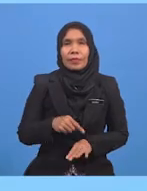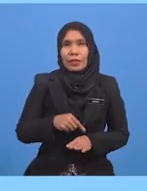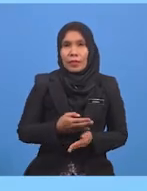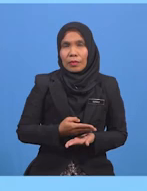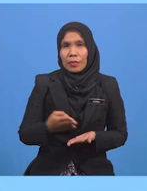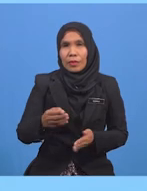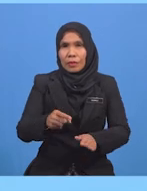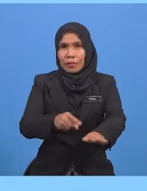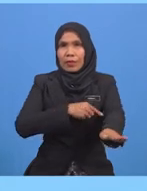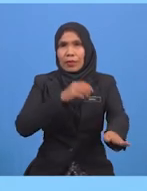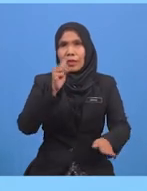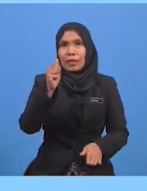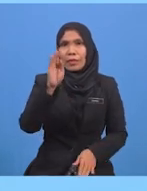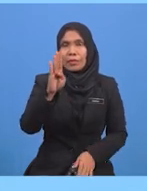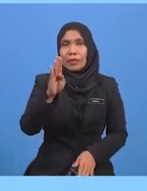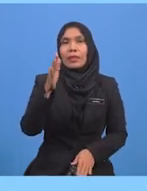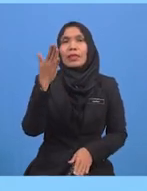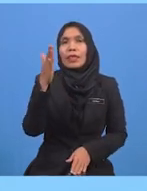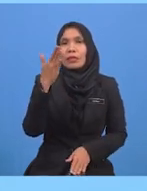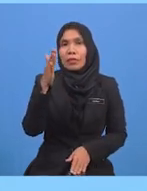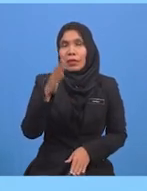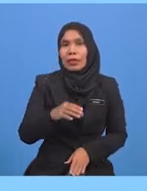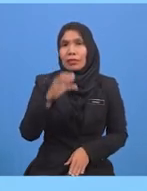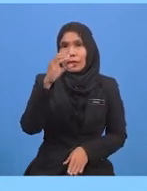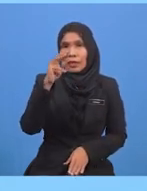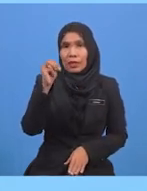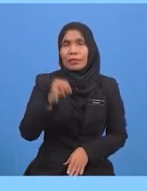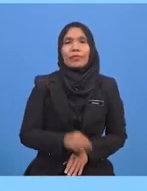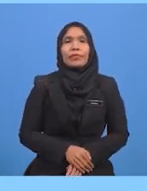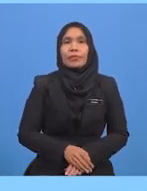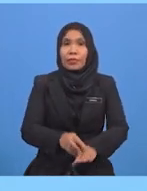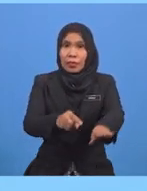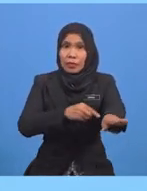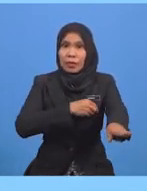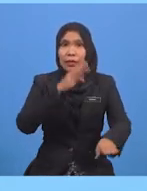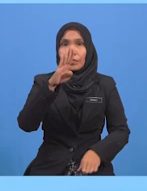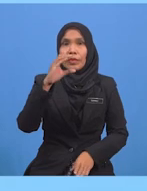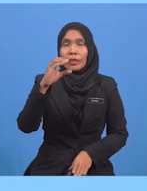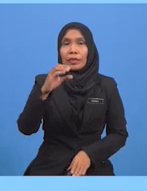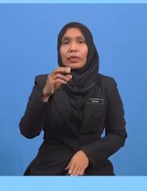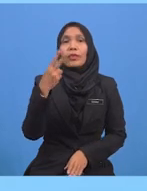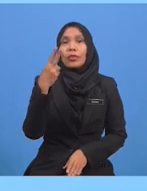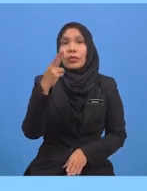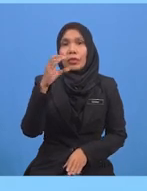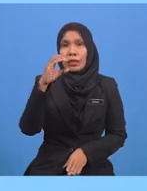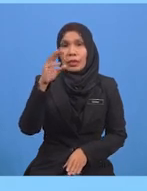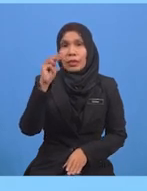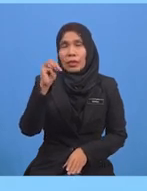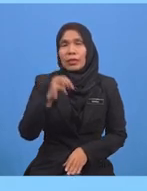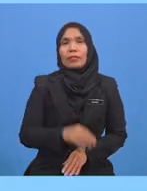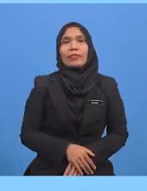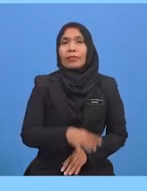diberi panjang AB 15 cm, panjang BC 12 cm